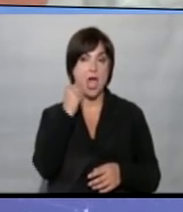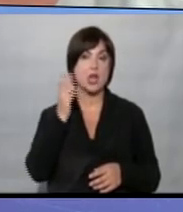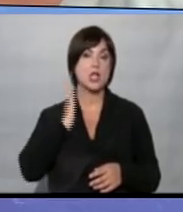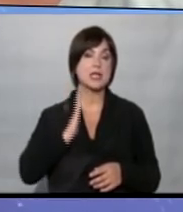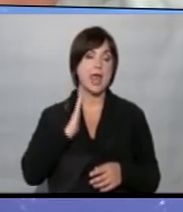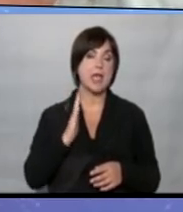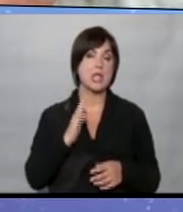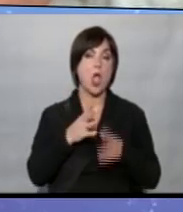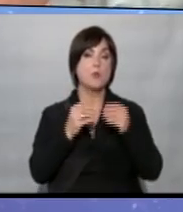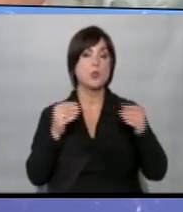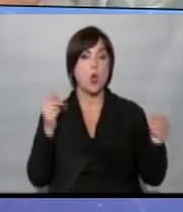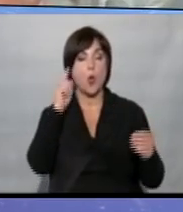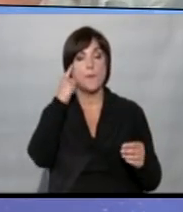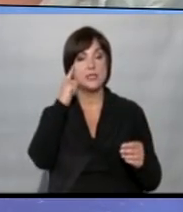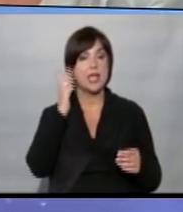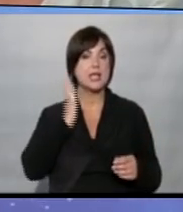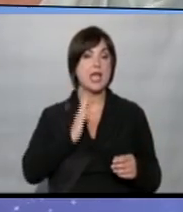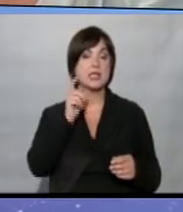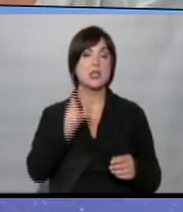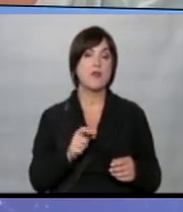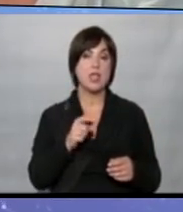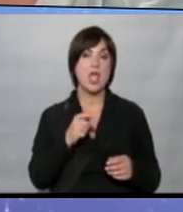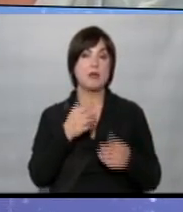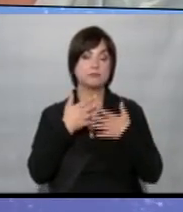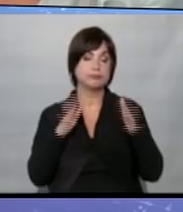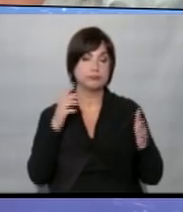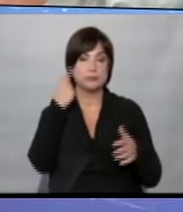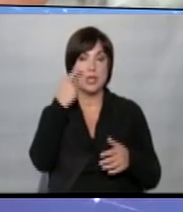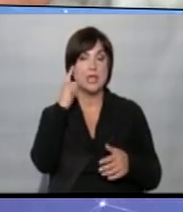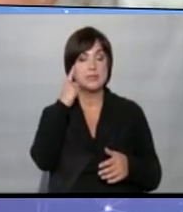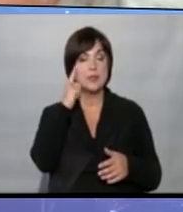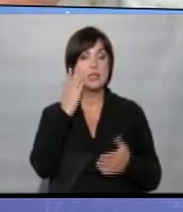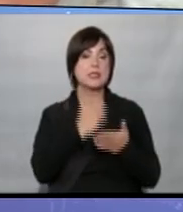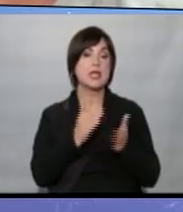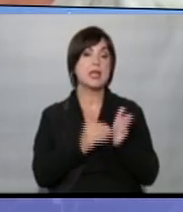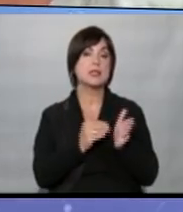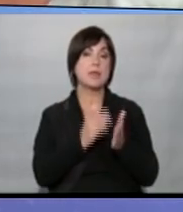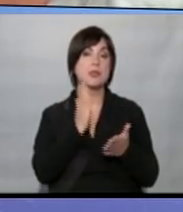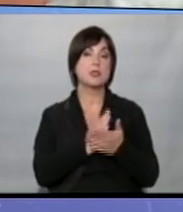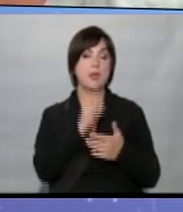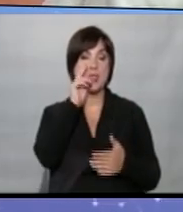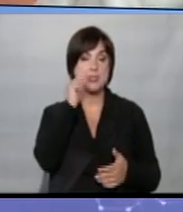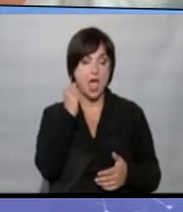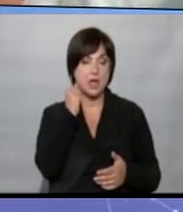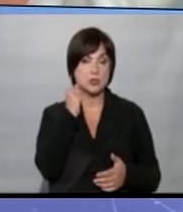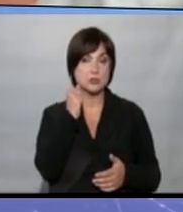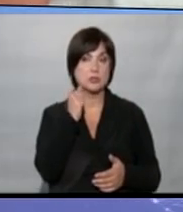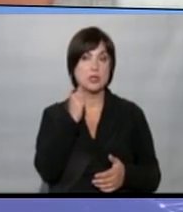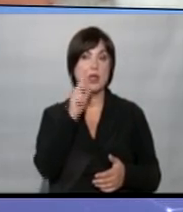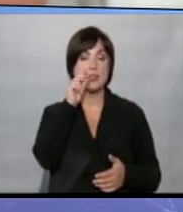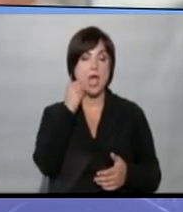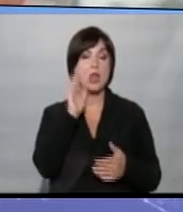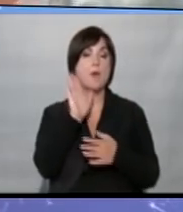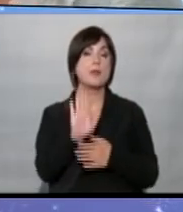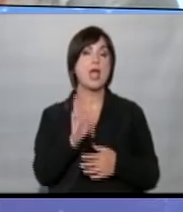граѓанин. Многумина мислат дека граѓанин е обезличување. Да. Сметаат дека треба да бидеме народ. Да. Народ е